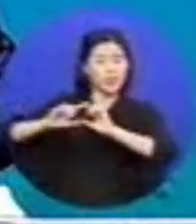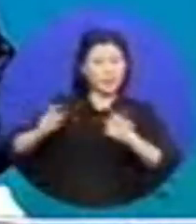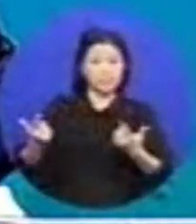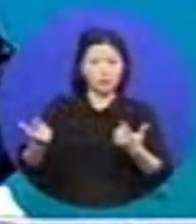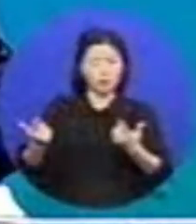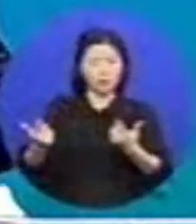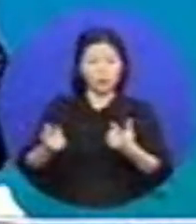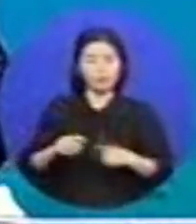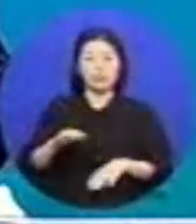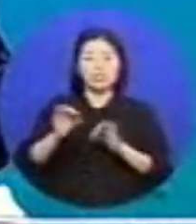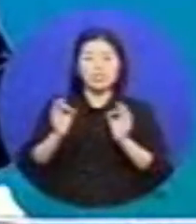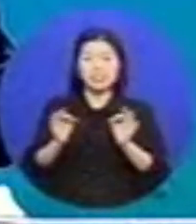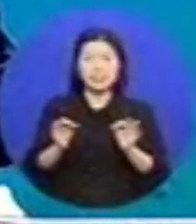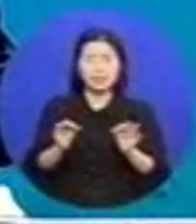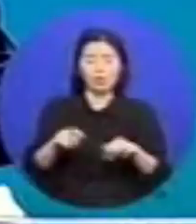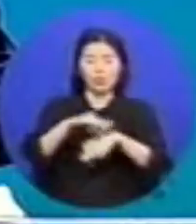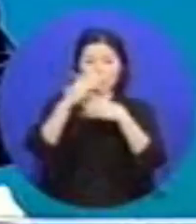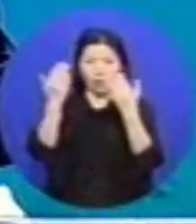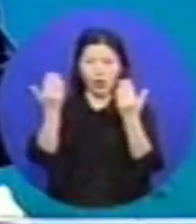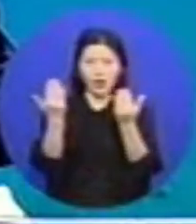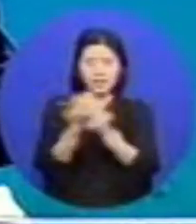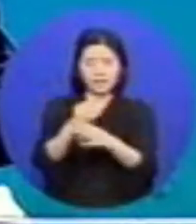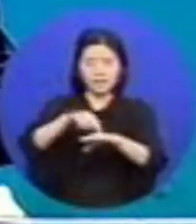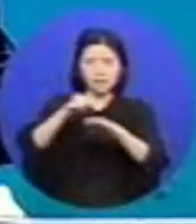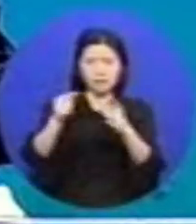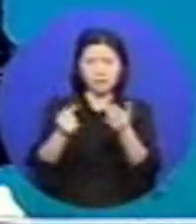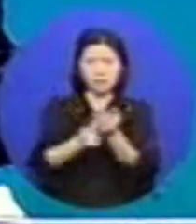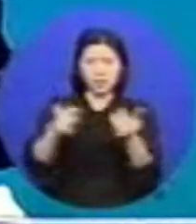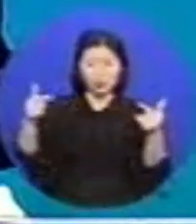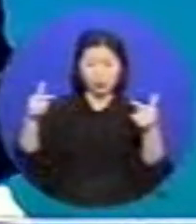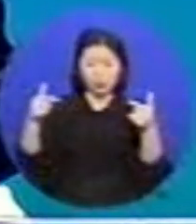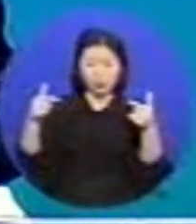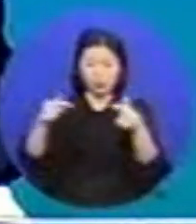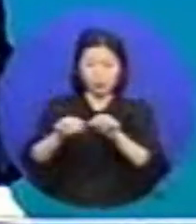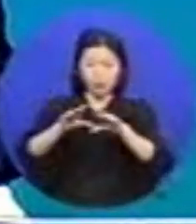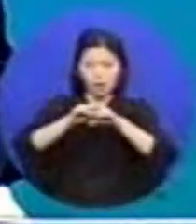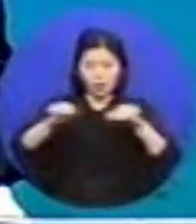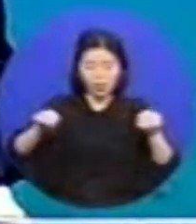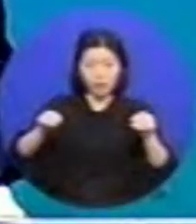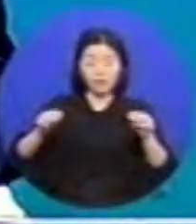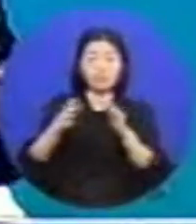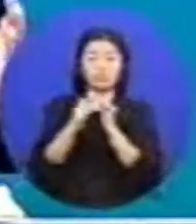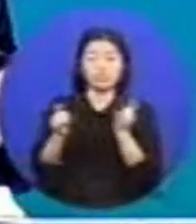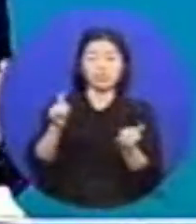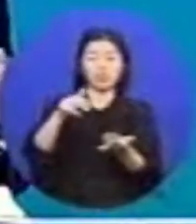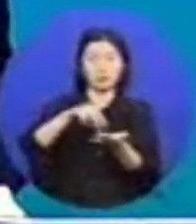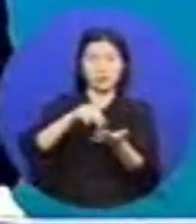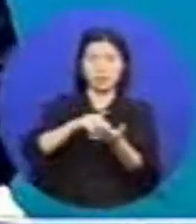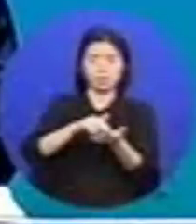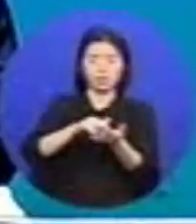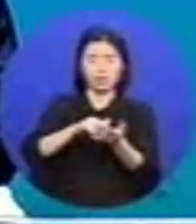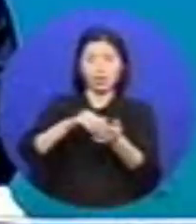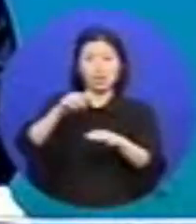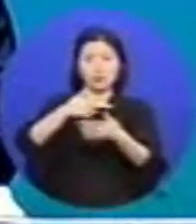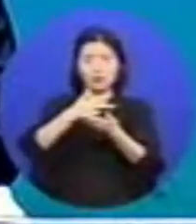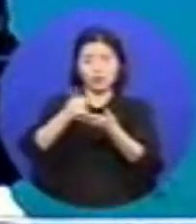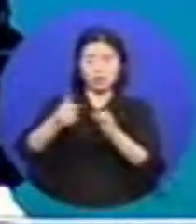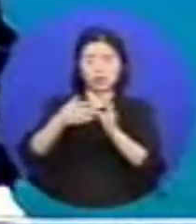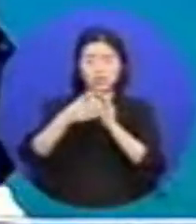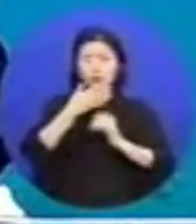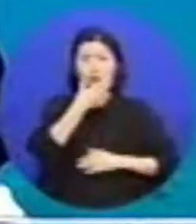이제는 완전히 마음이 치유된 자로서 하나님의 축복의 통로로 살게 된다는 뜻입니다.